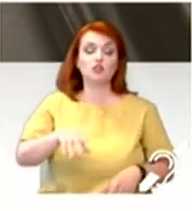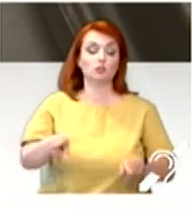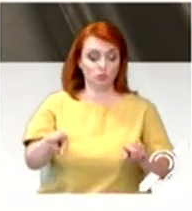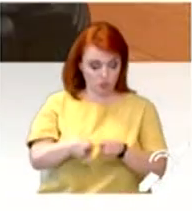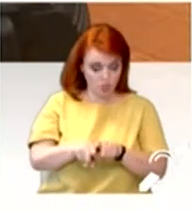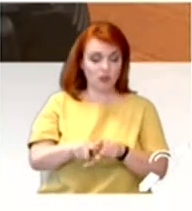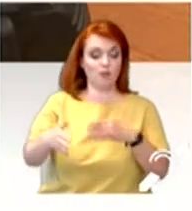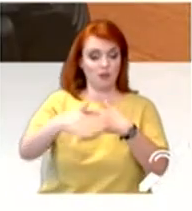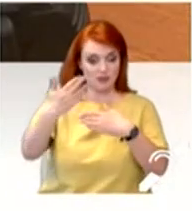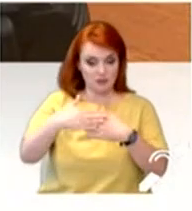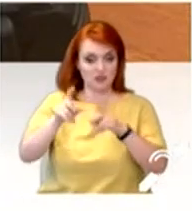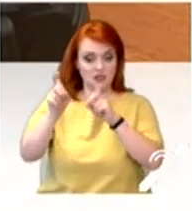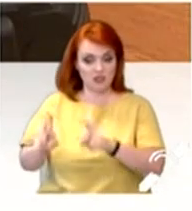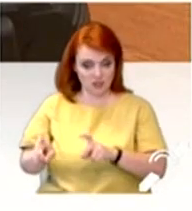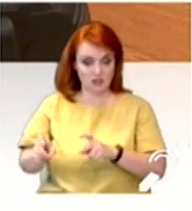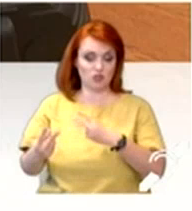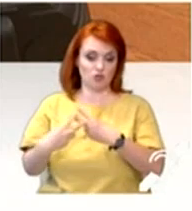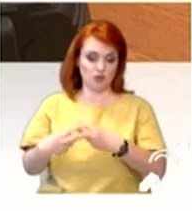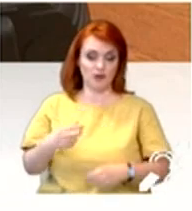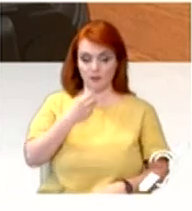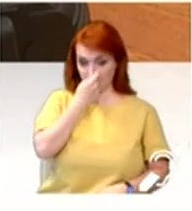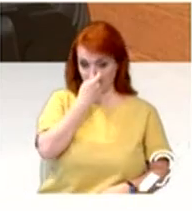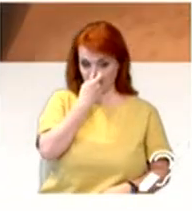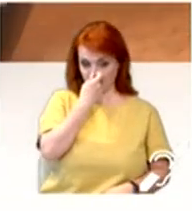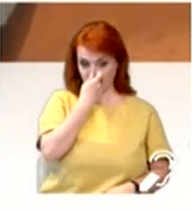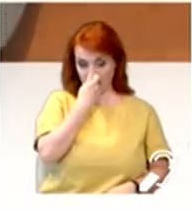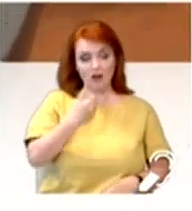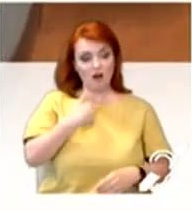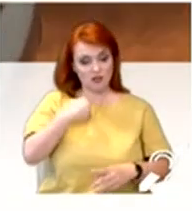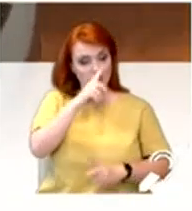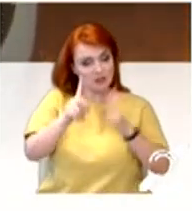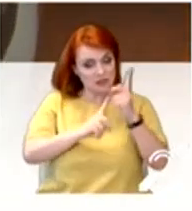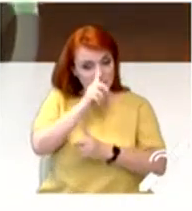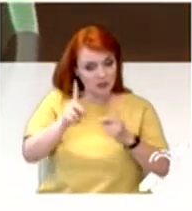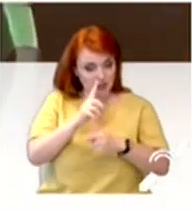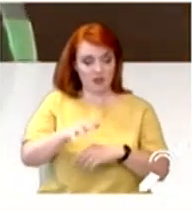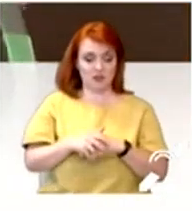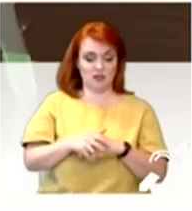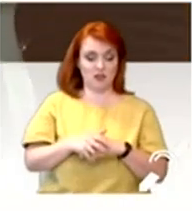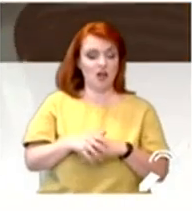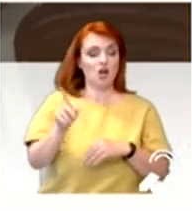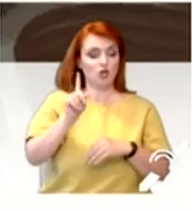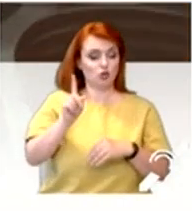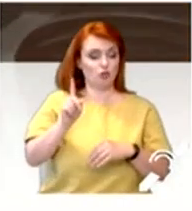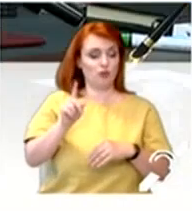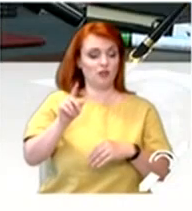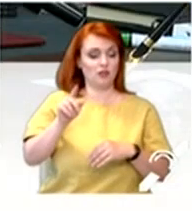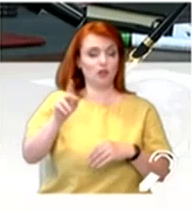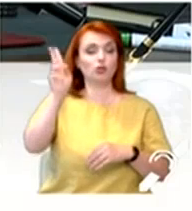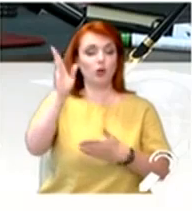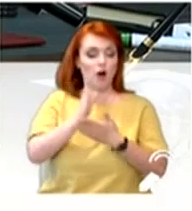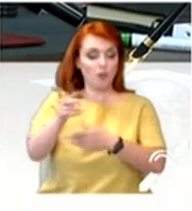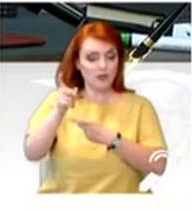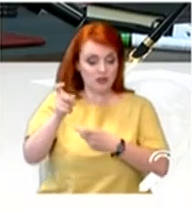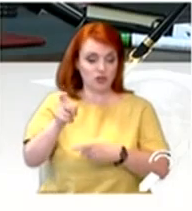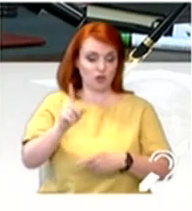prevede pedepse doar pentru deținătorii armelor de foc. Vrem să reglementăm și modul de răspundere și ei trebuie să se încadreze